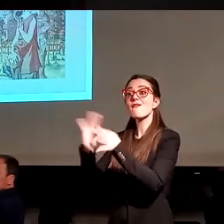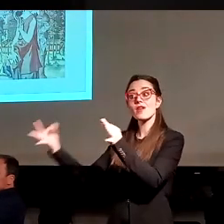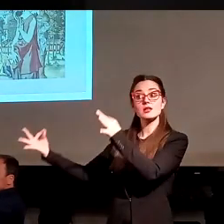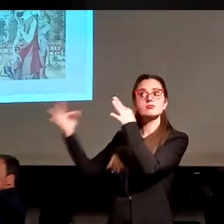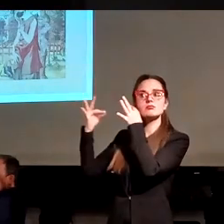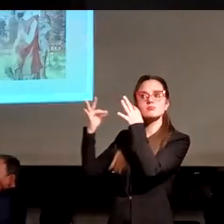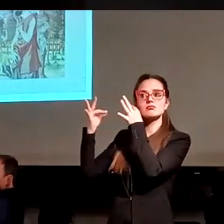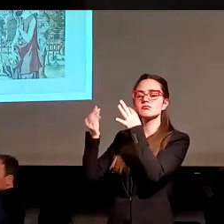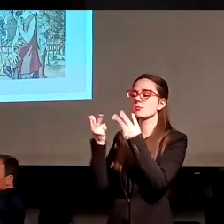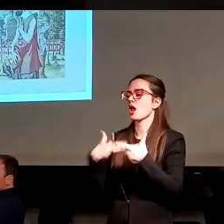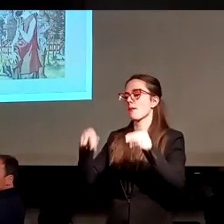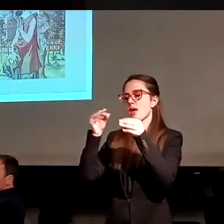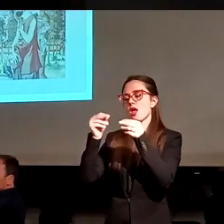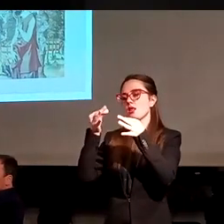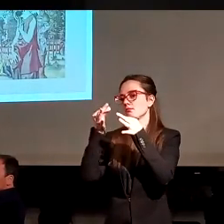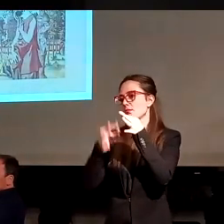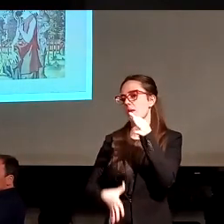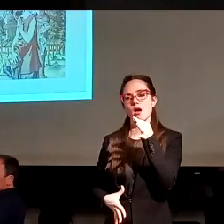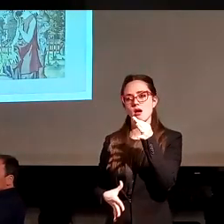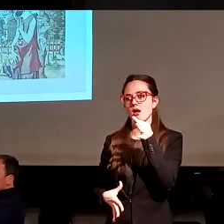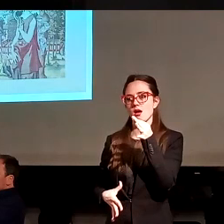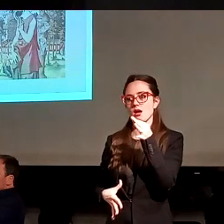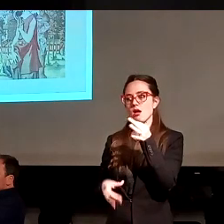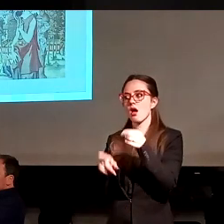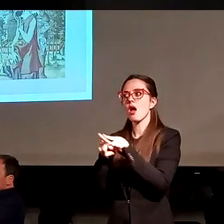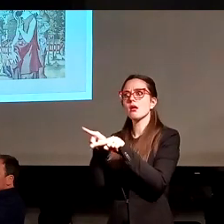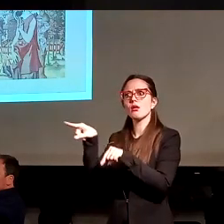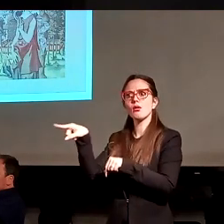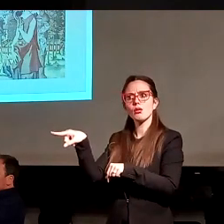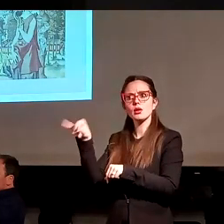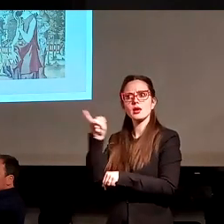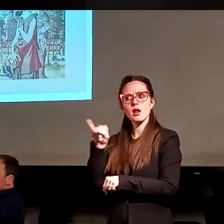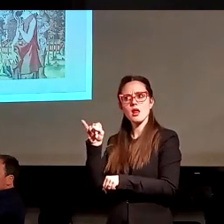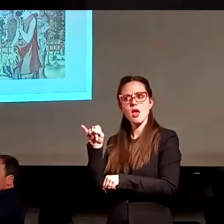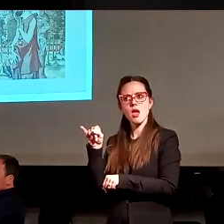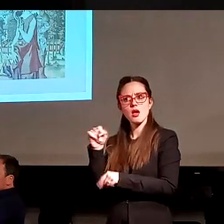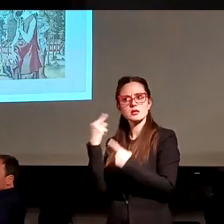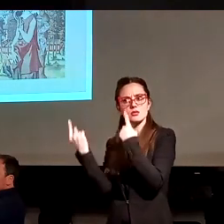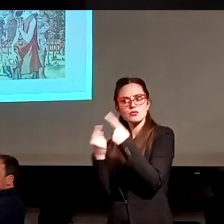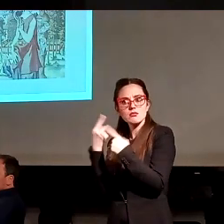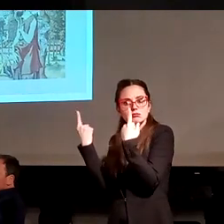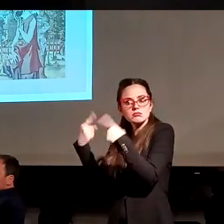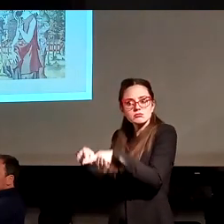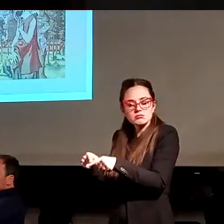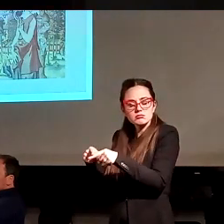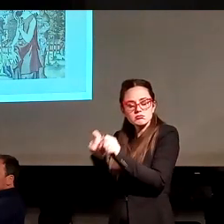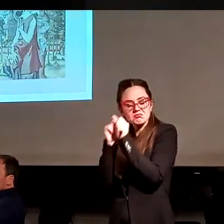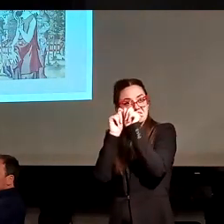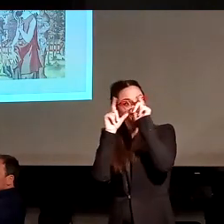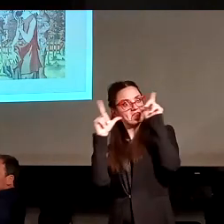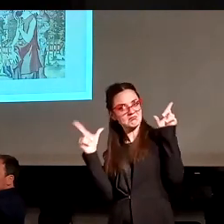volta con evidente buona fede si meravigliò che in casi del genere